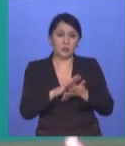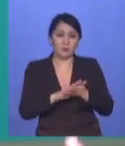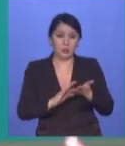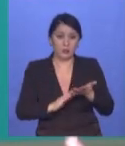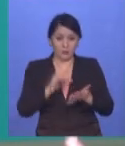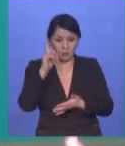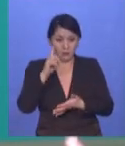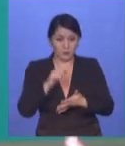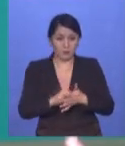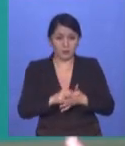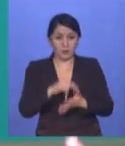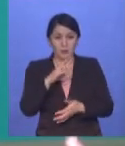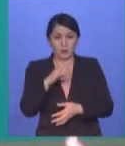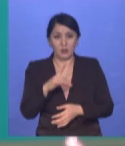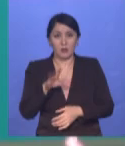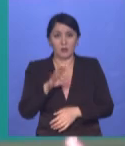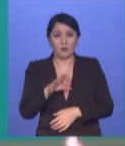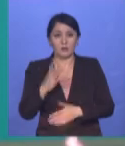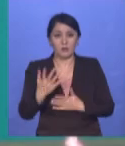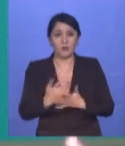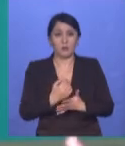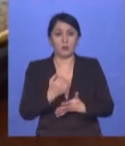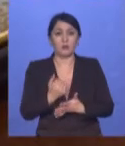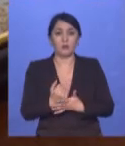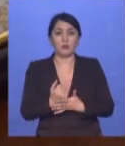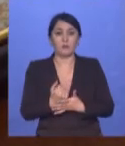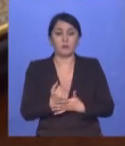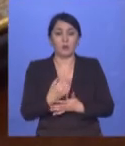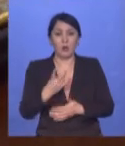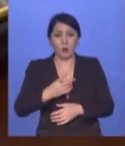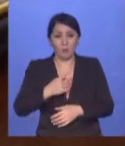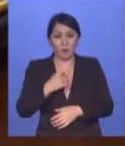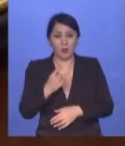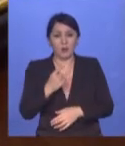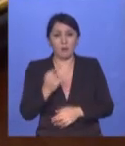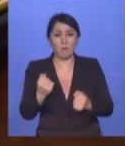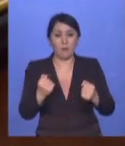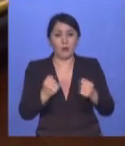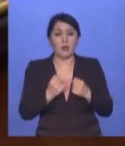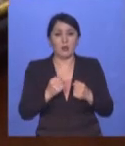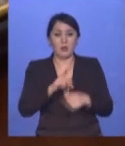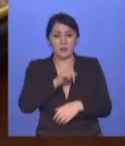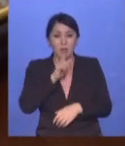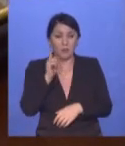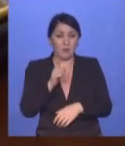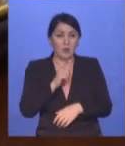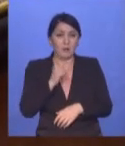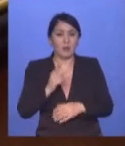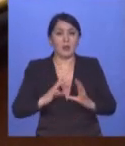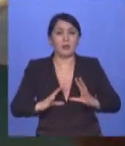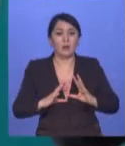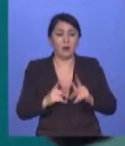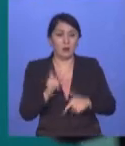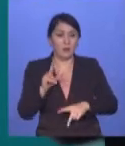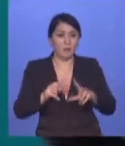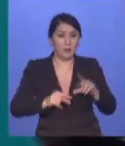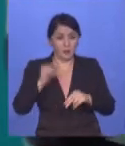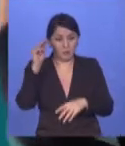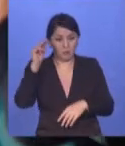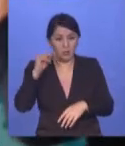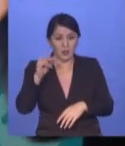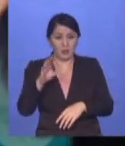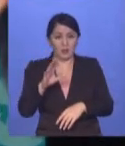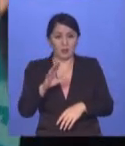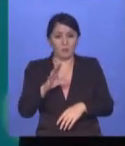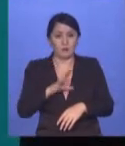деп сенемін. Данияр Шаяхметовке тек қана сәттілік тілеймін. Айта кетейік, велоспорттан жасөспірімдер арасындағы әлем чемпионаты Қытайда өтті.